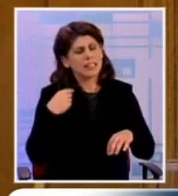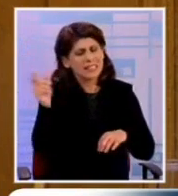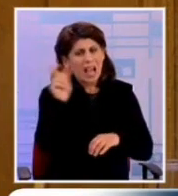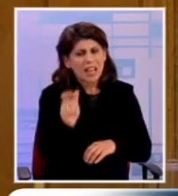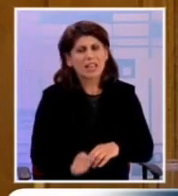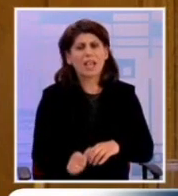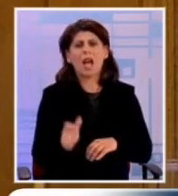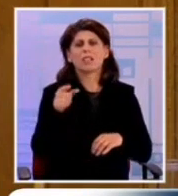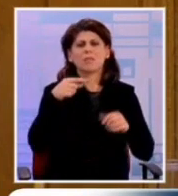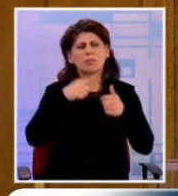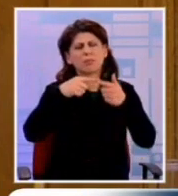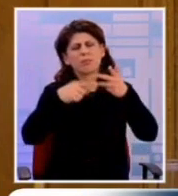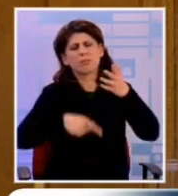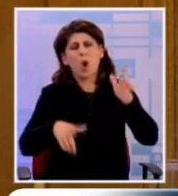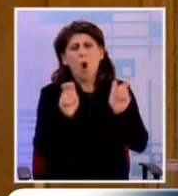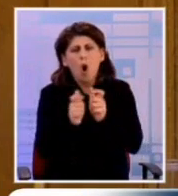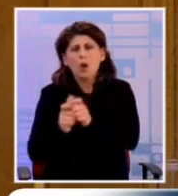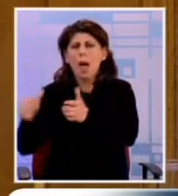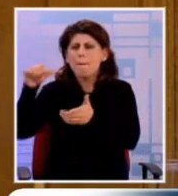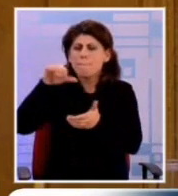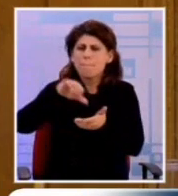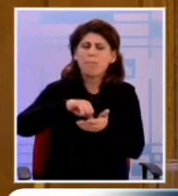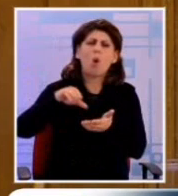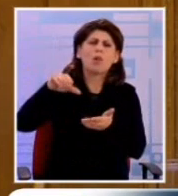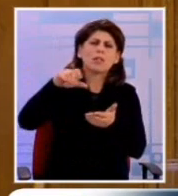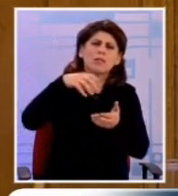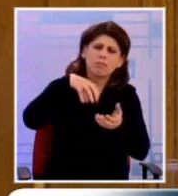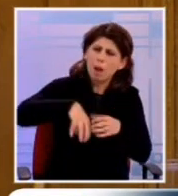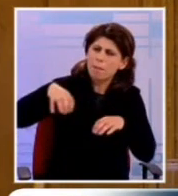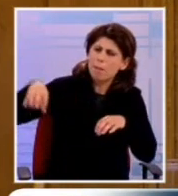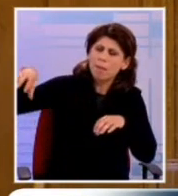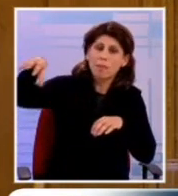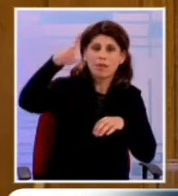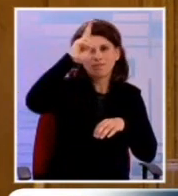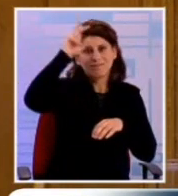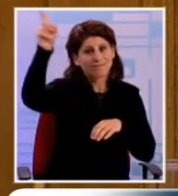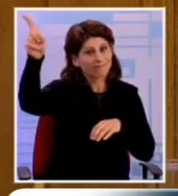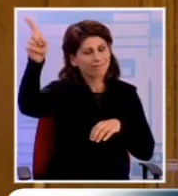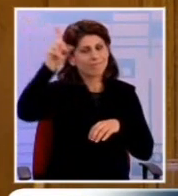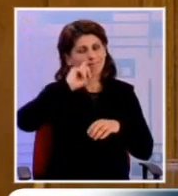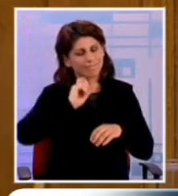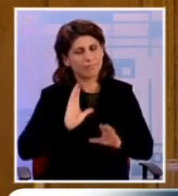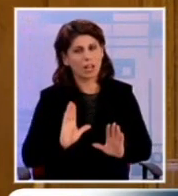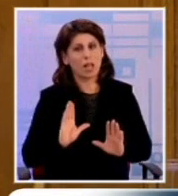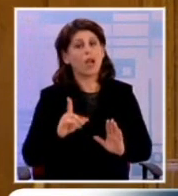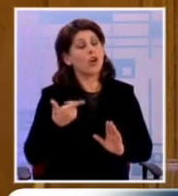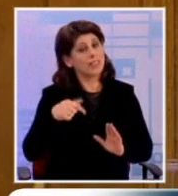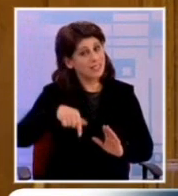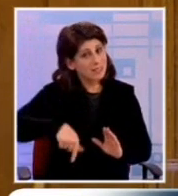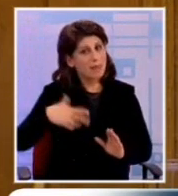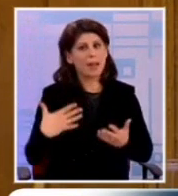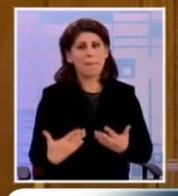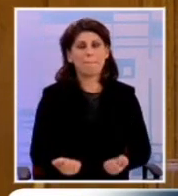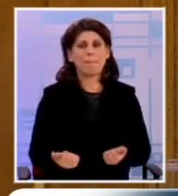Ιταλία, σε όλα αυτά τα χωριά και τις πόλεις, οφείλει η ίδια η Γερμανία το γεγονός ότι σήμερα υπάρχει